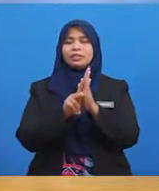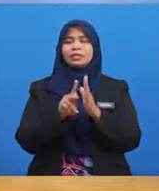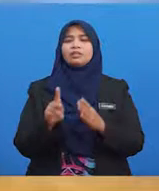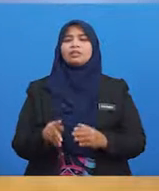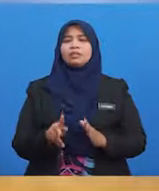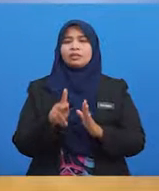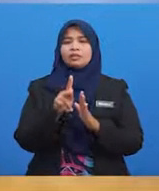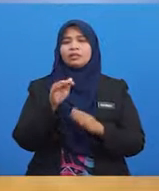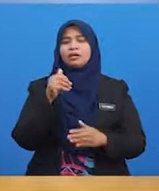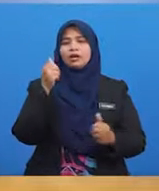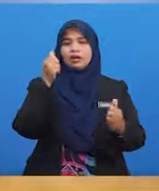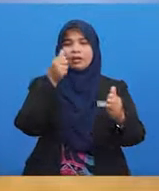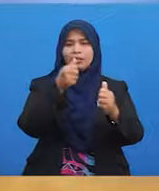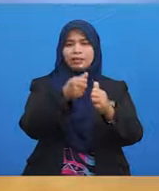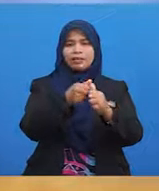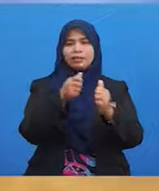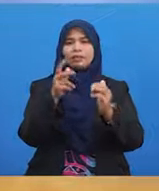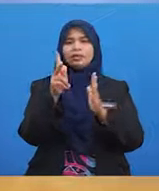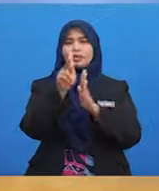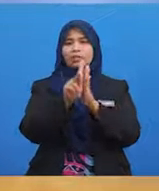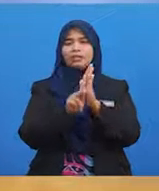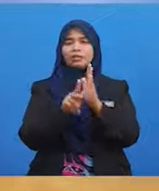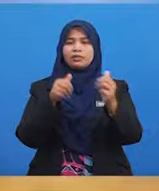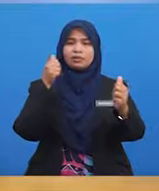Arah, ke, arah.